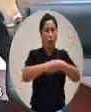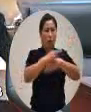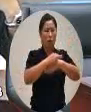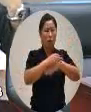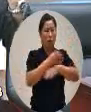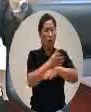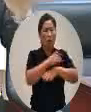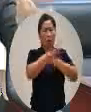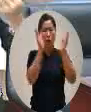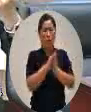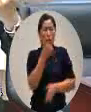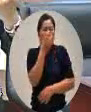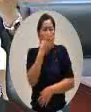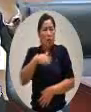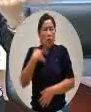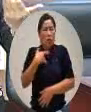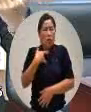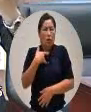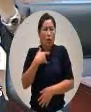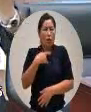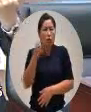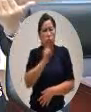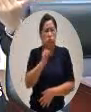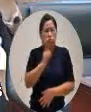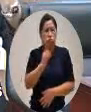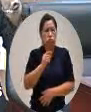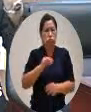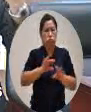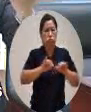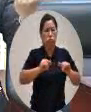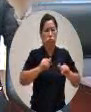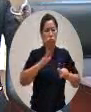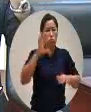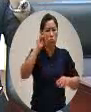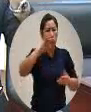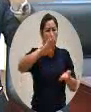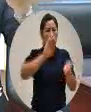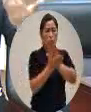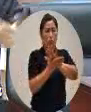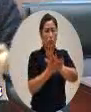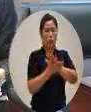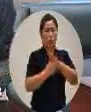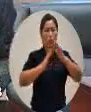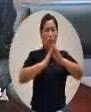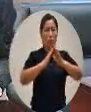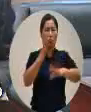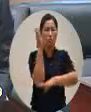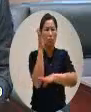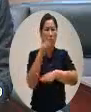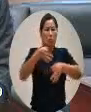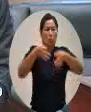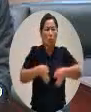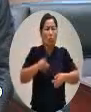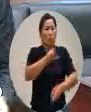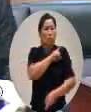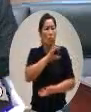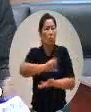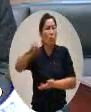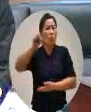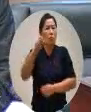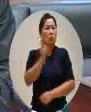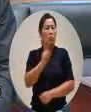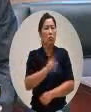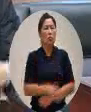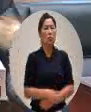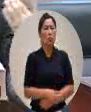裡住了七十年他們也不曉得說他們為什麼那個土地會被登記成高雄市政府好好那